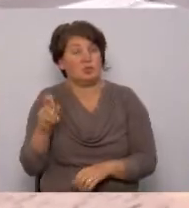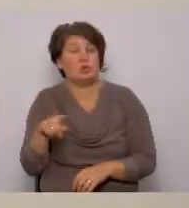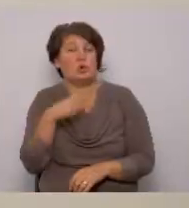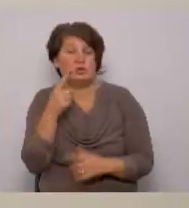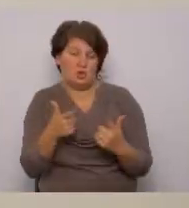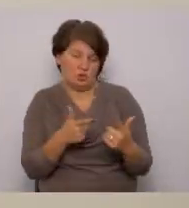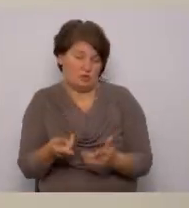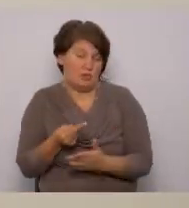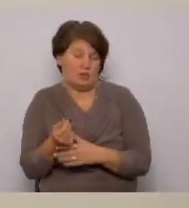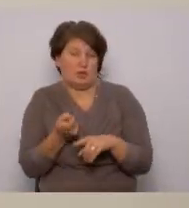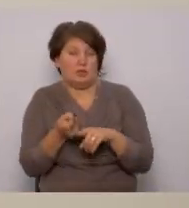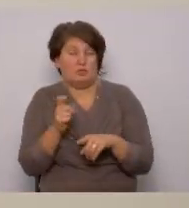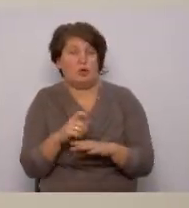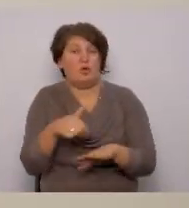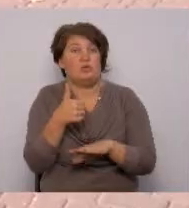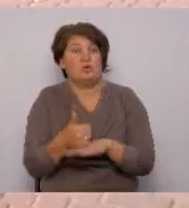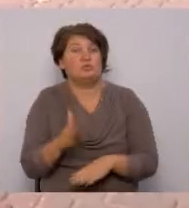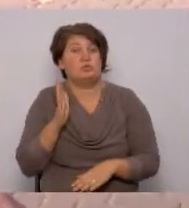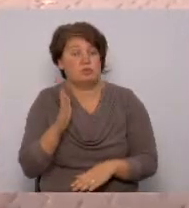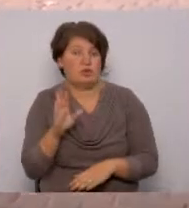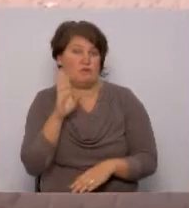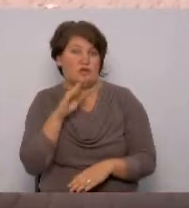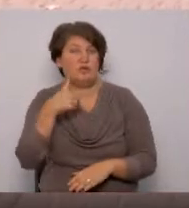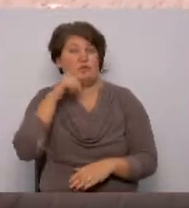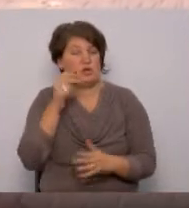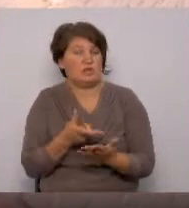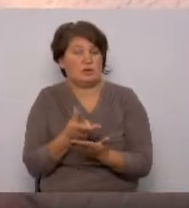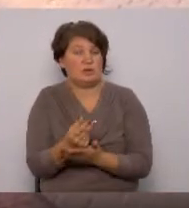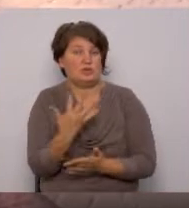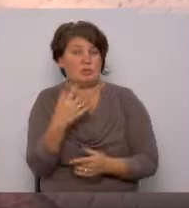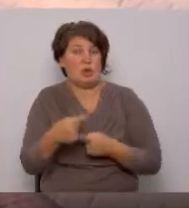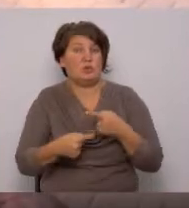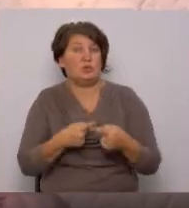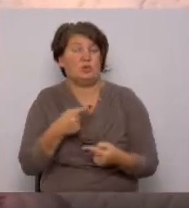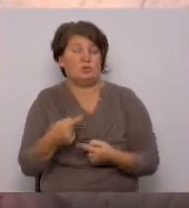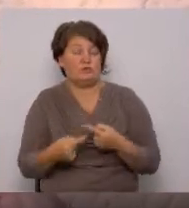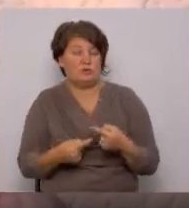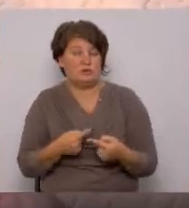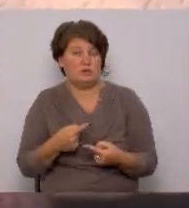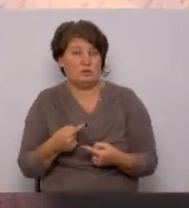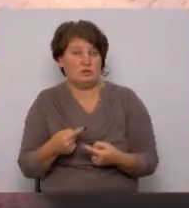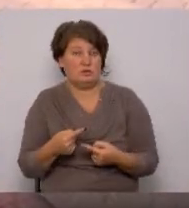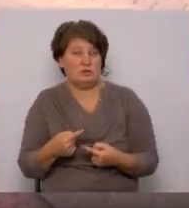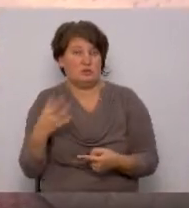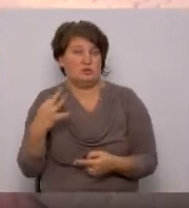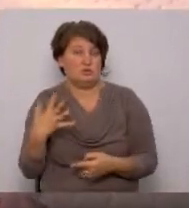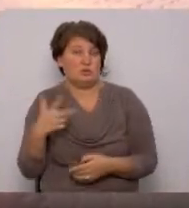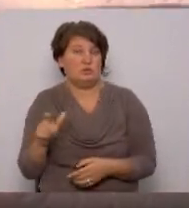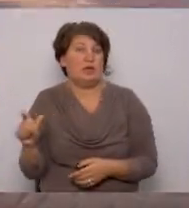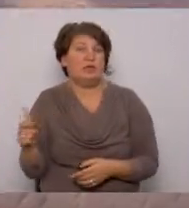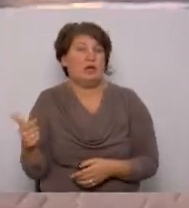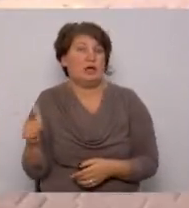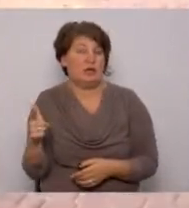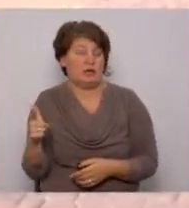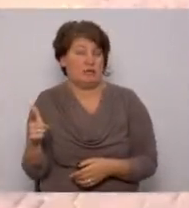готова платити більше. Головне, щоб була вода. Вчора заплатила за 5 кубометрів. Тих 45